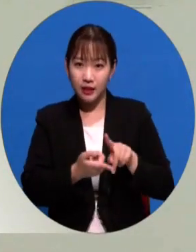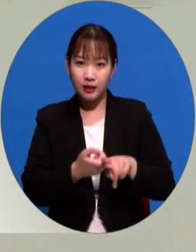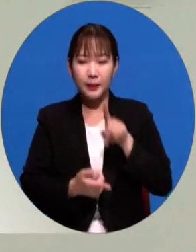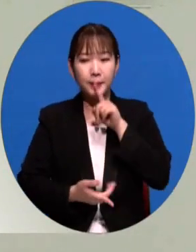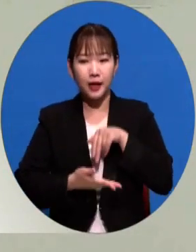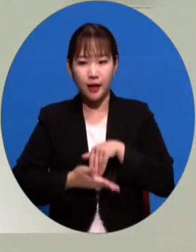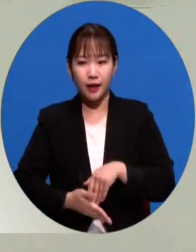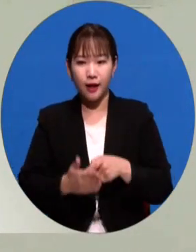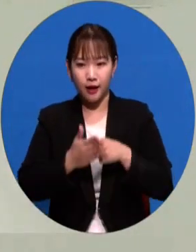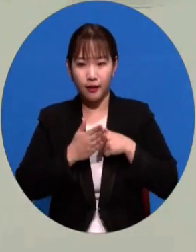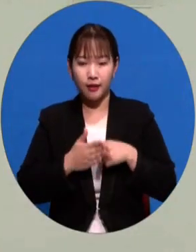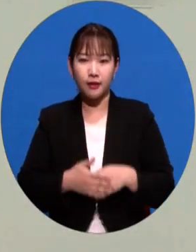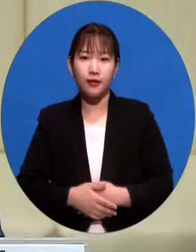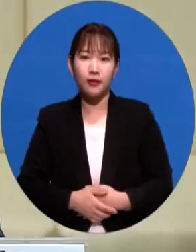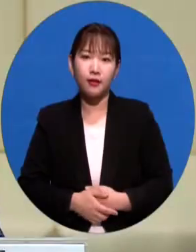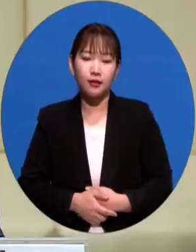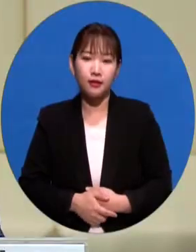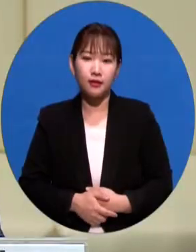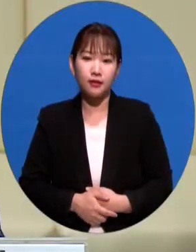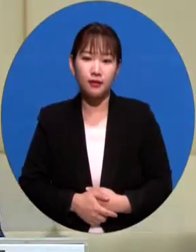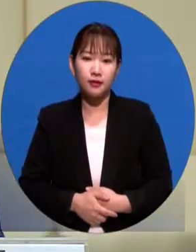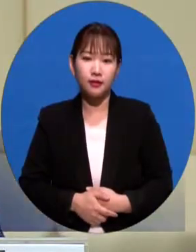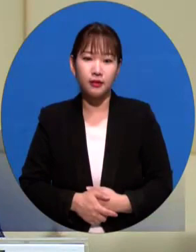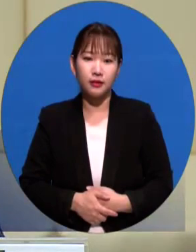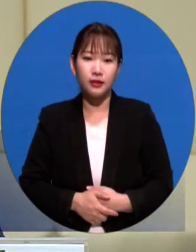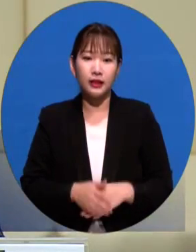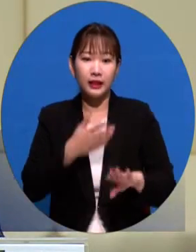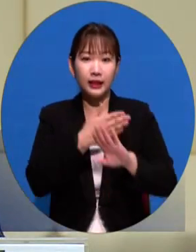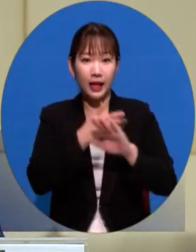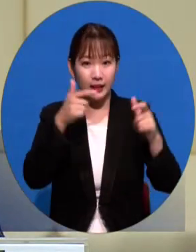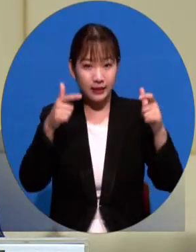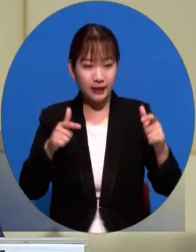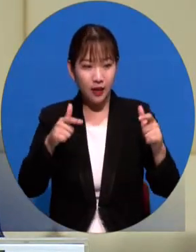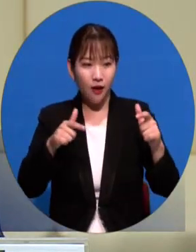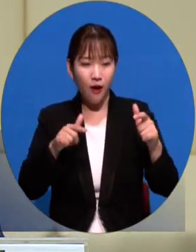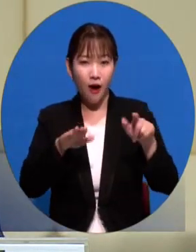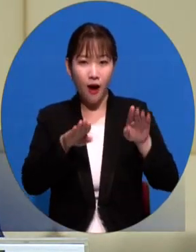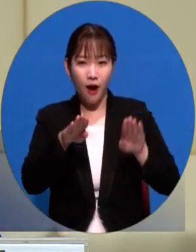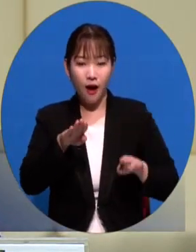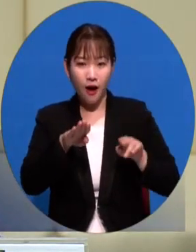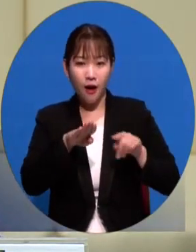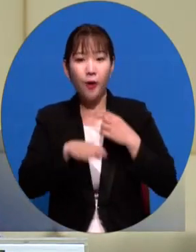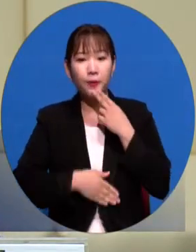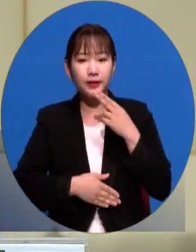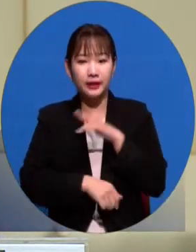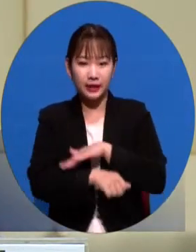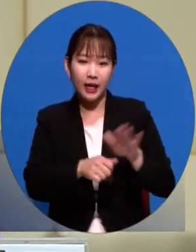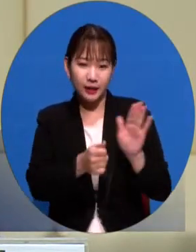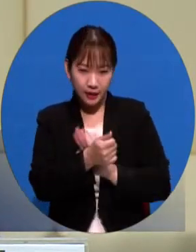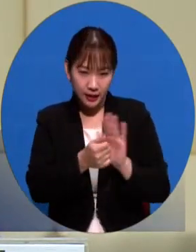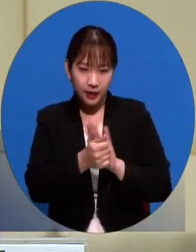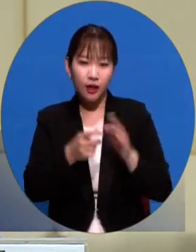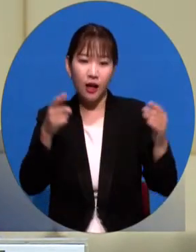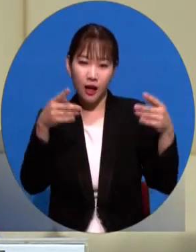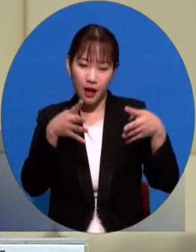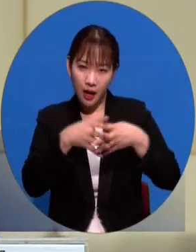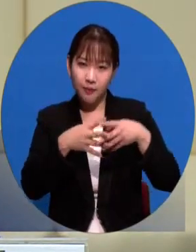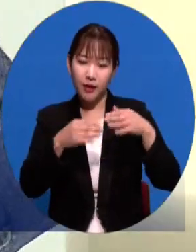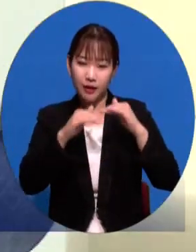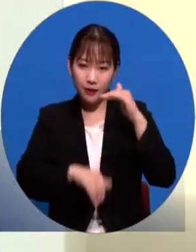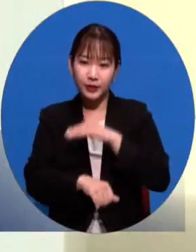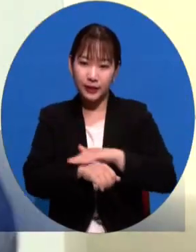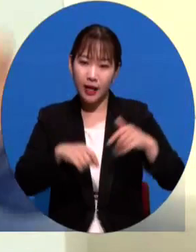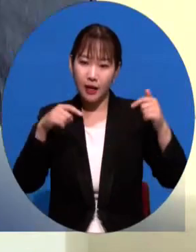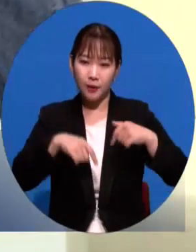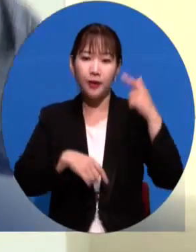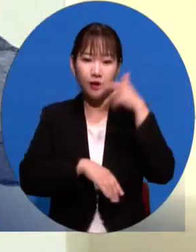대해서는 신중한 반응을 보였습니다. 다른 지역에 뒤지지 않도록 잘 챙기고 협의할 사항들을 잘 협의하고 협조하도록